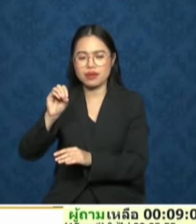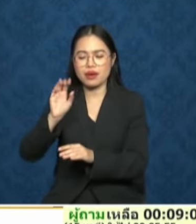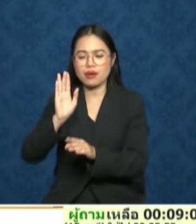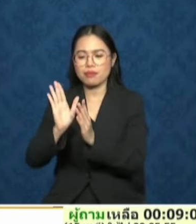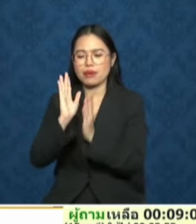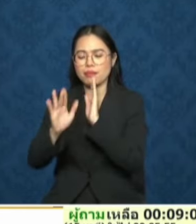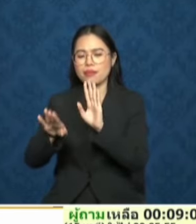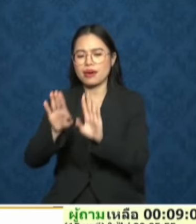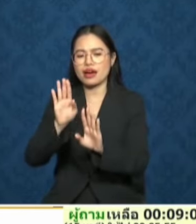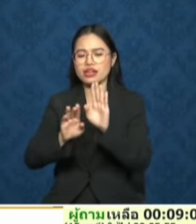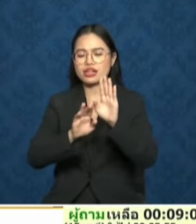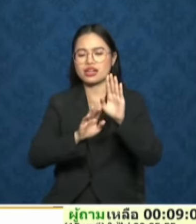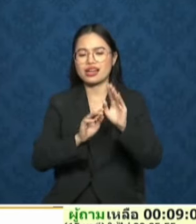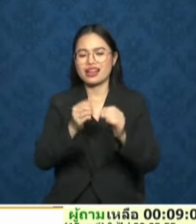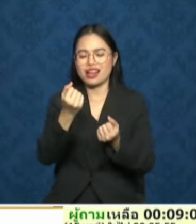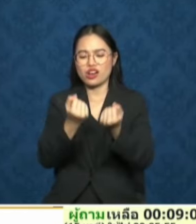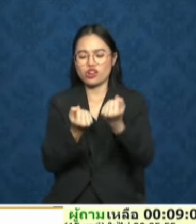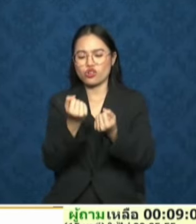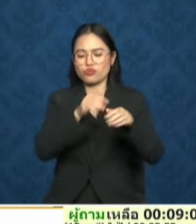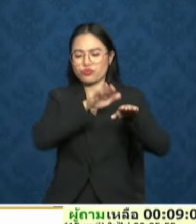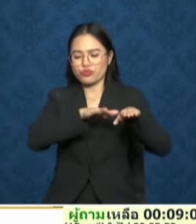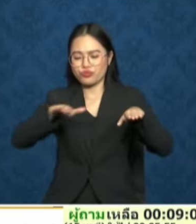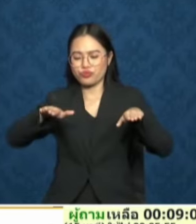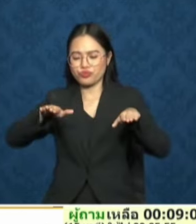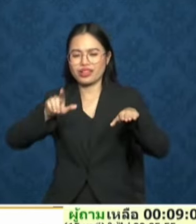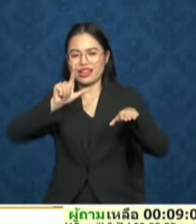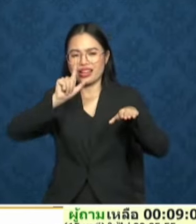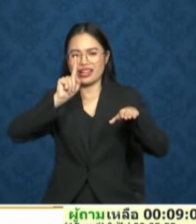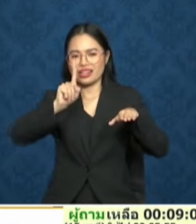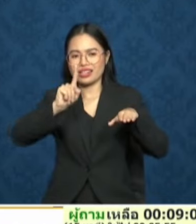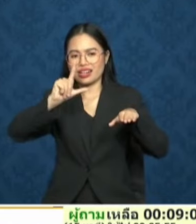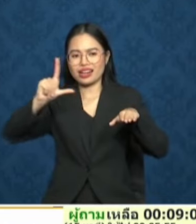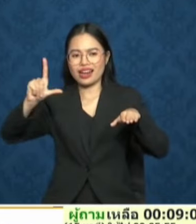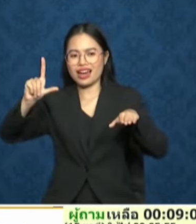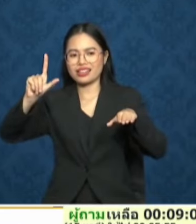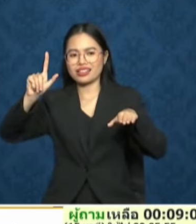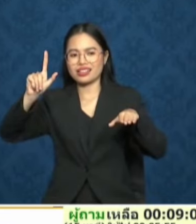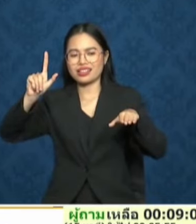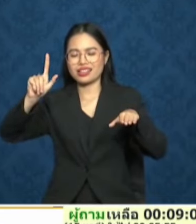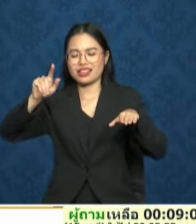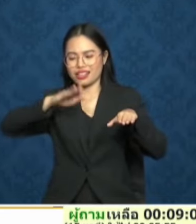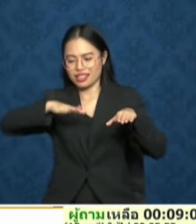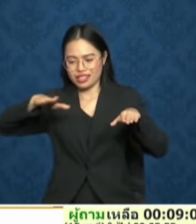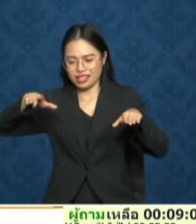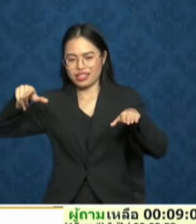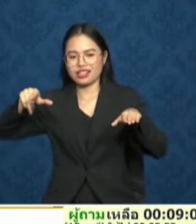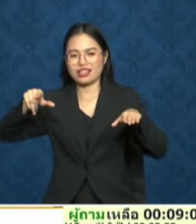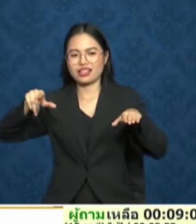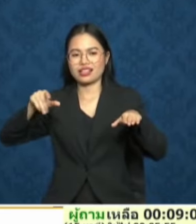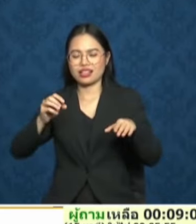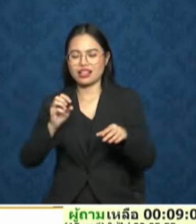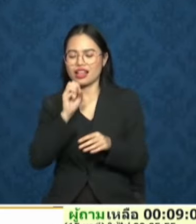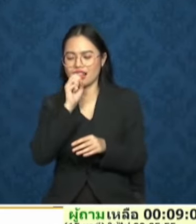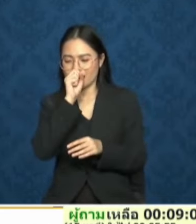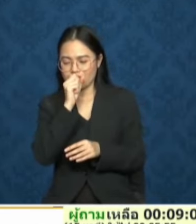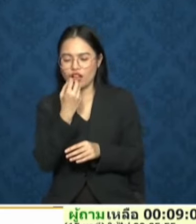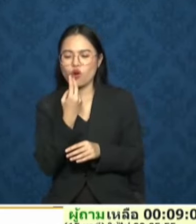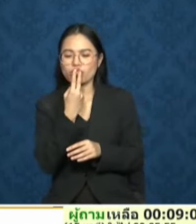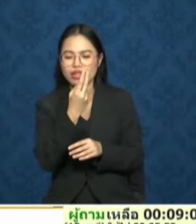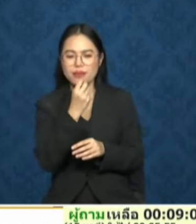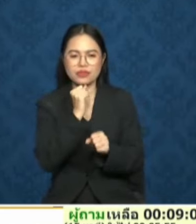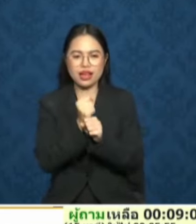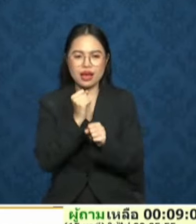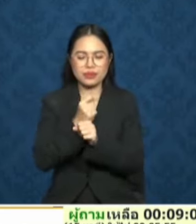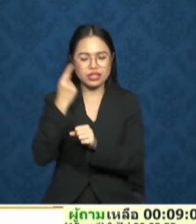ล้านคันค่ะซงข้อมูทั้หมดนี้เป็นข้อมูลความจริง ตามหักการคำนวน ตามกระบวนการ